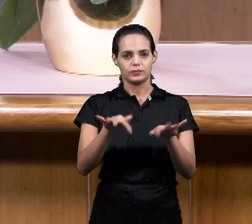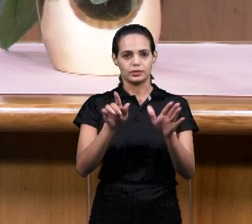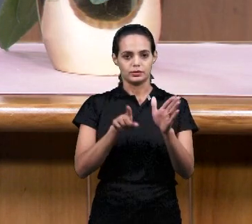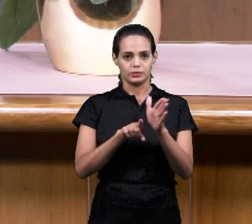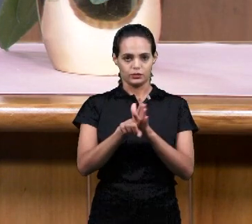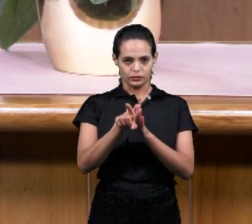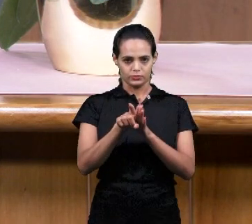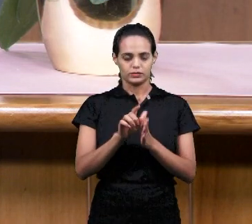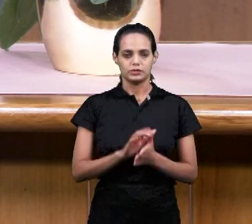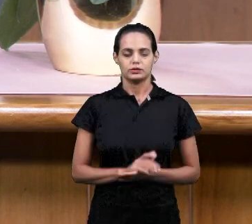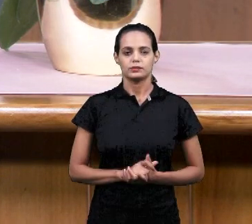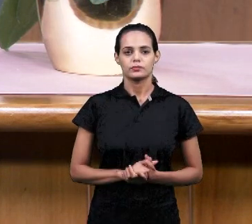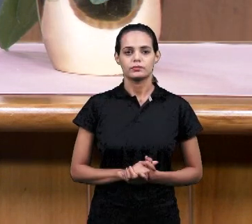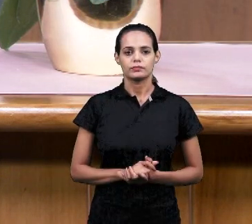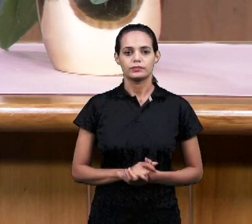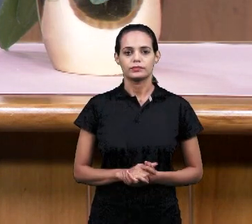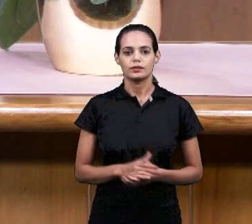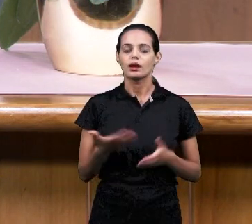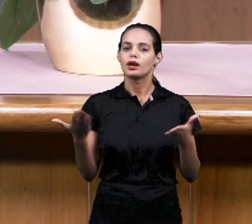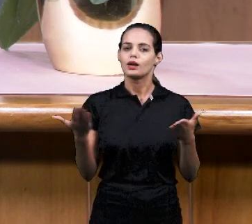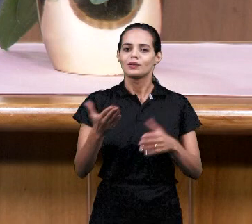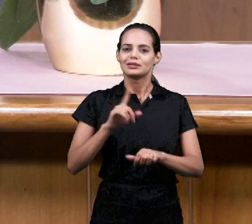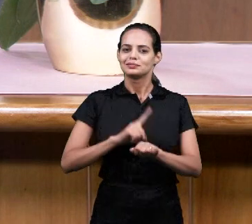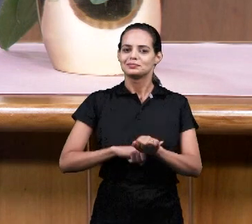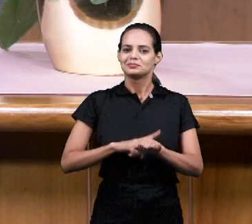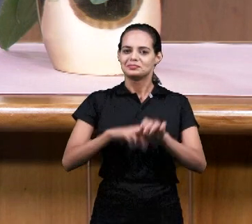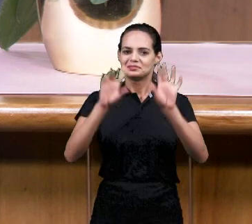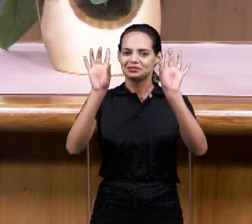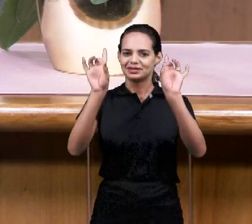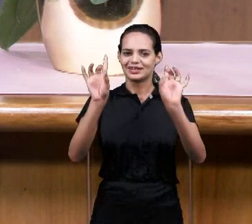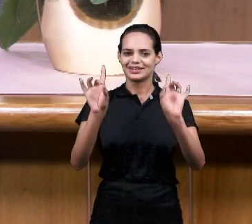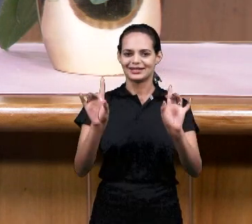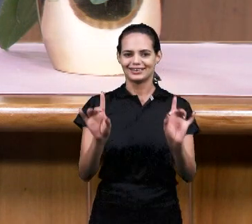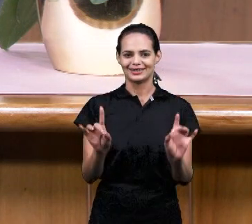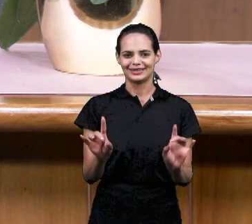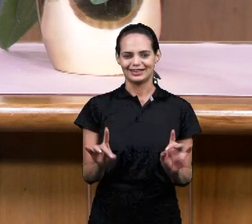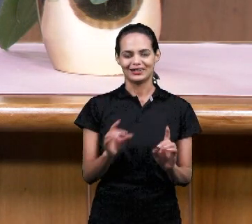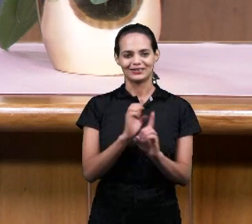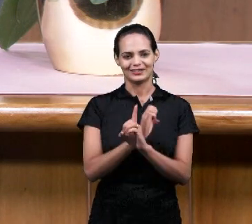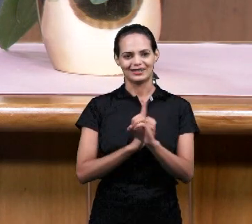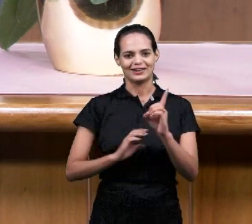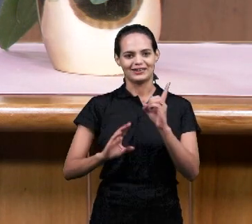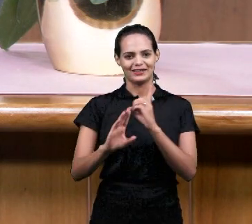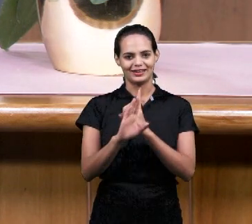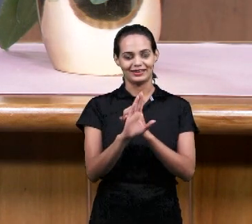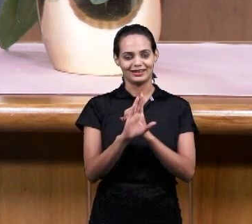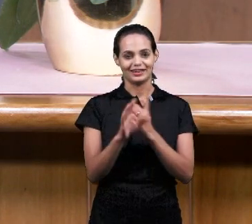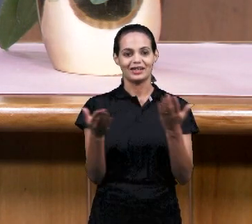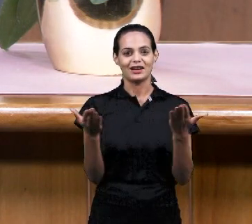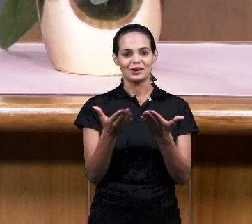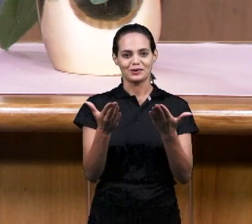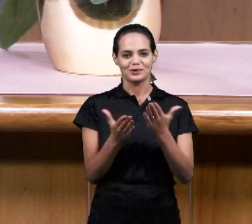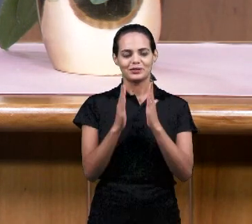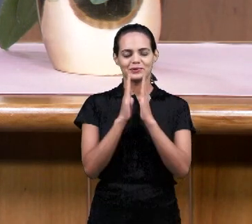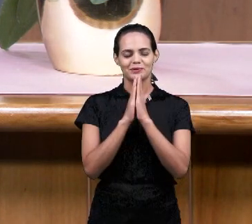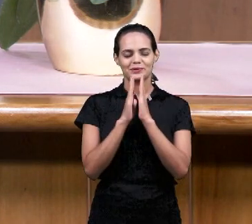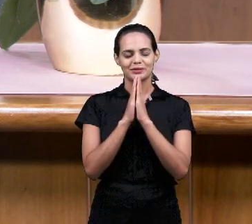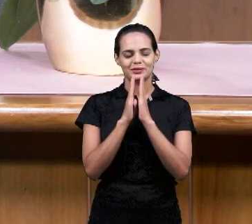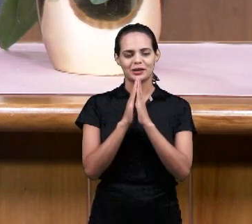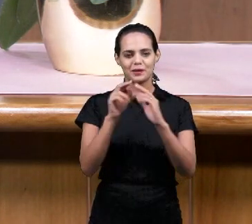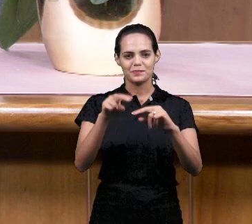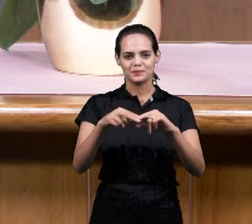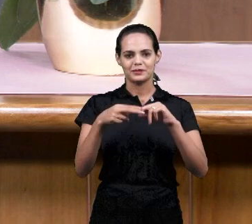maintenant un moment spécial de cette école biblique, qui c'est qu'on nous prions maintenant pour nos enfants, intermédiaires et